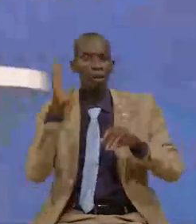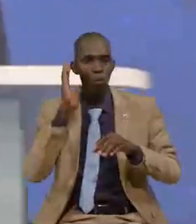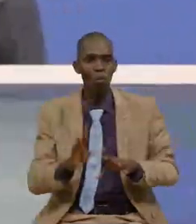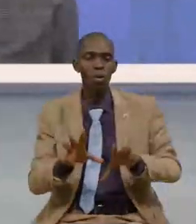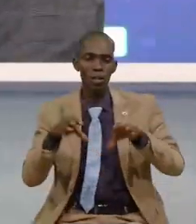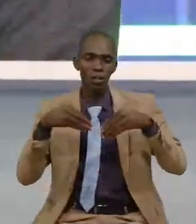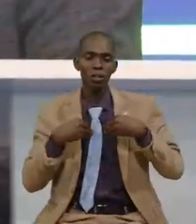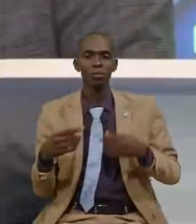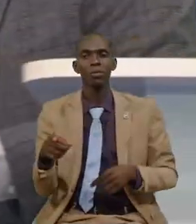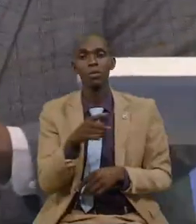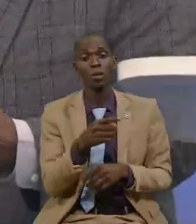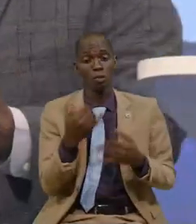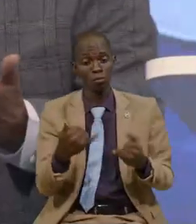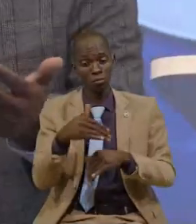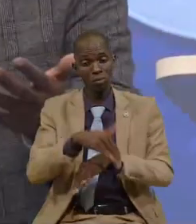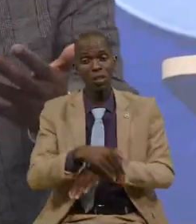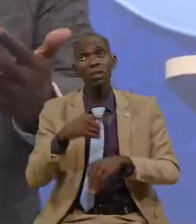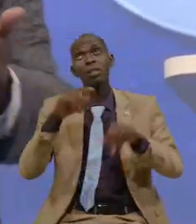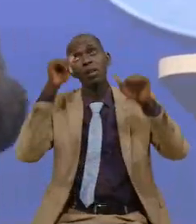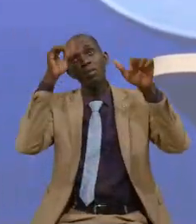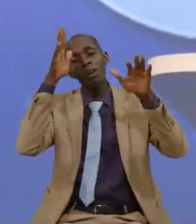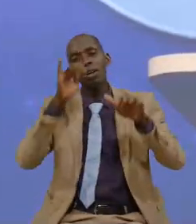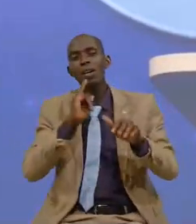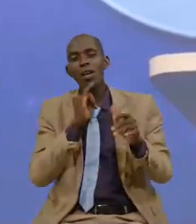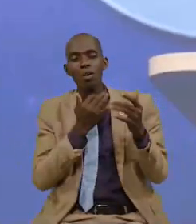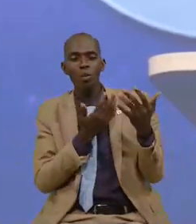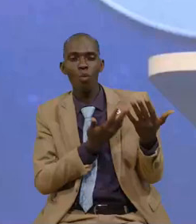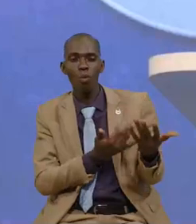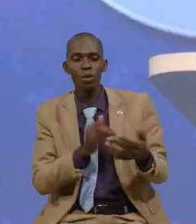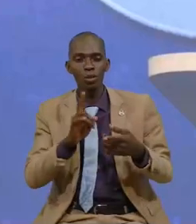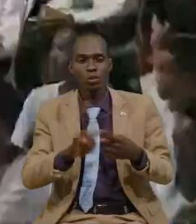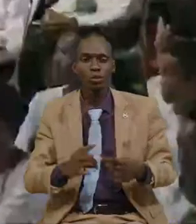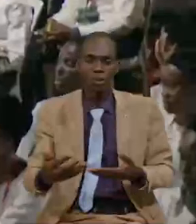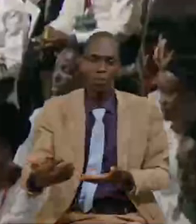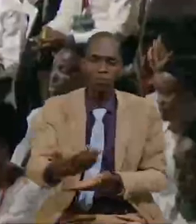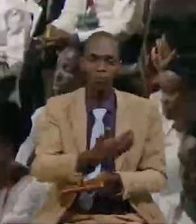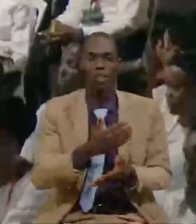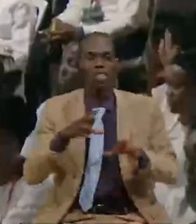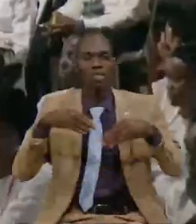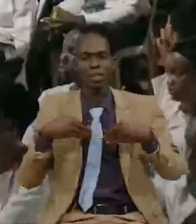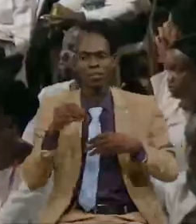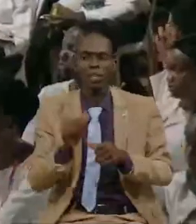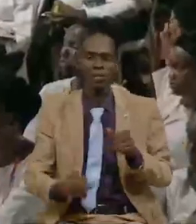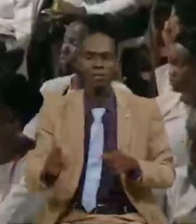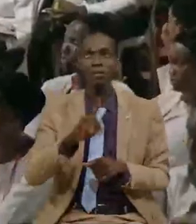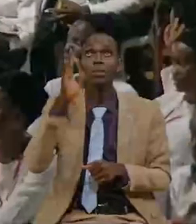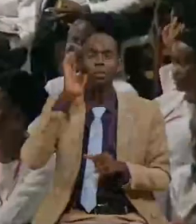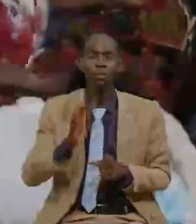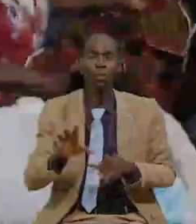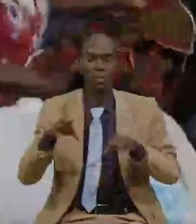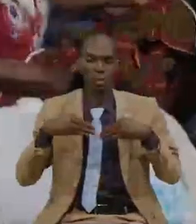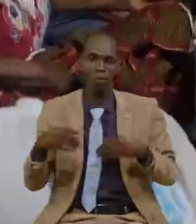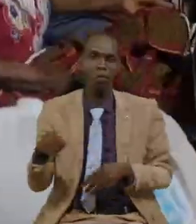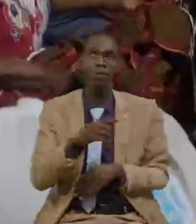je vous accueillerai. Ce soir, le Père attend vous recevoir. Il